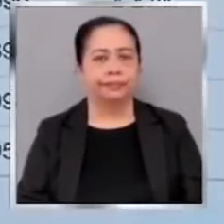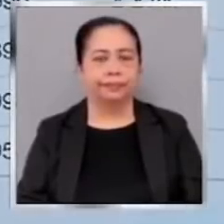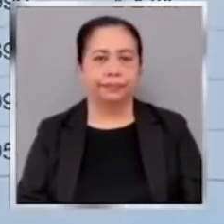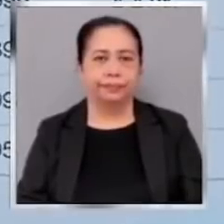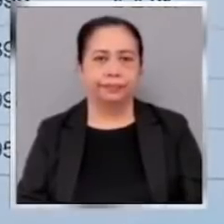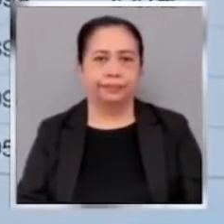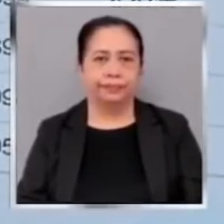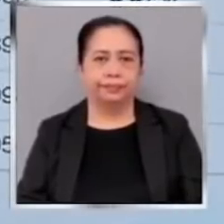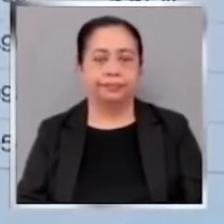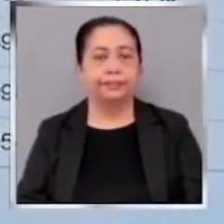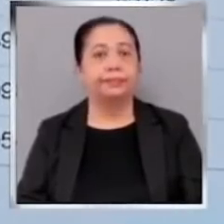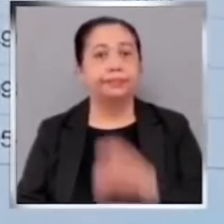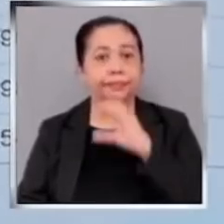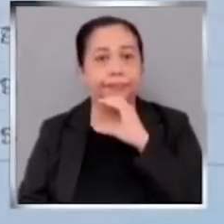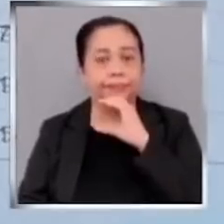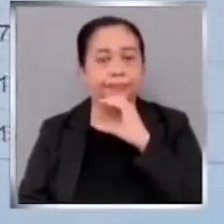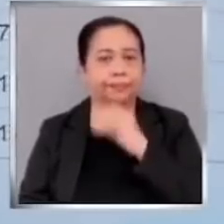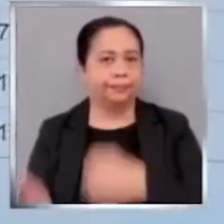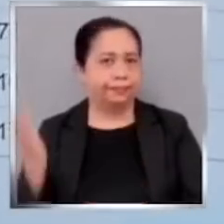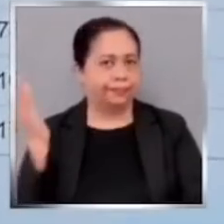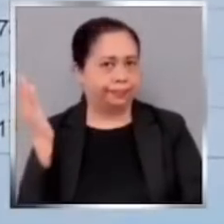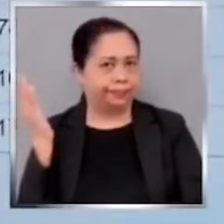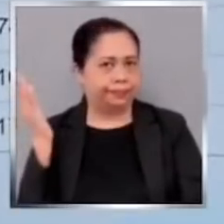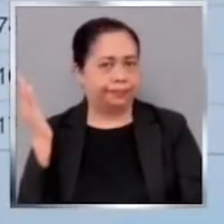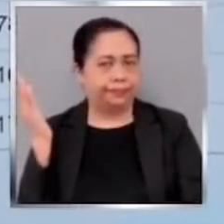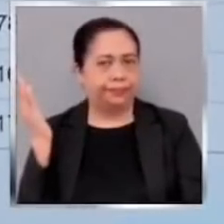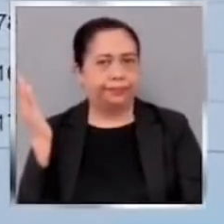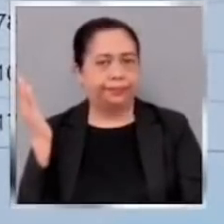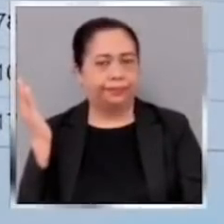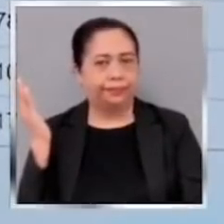19,925,413. Cheese Escudero na may